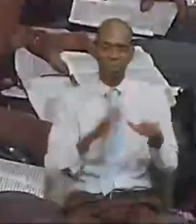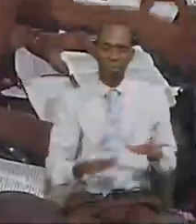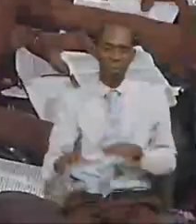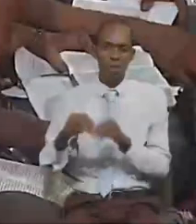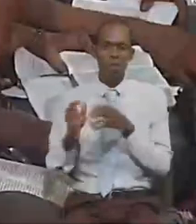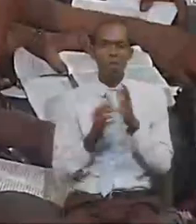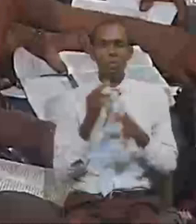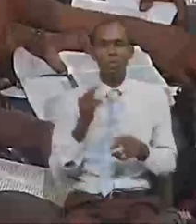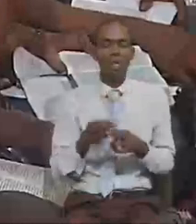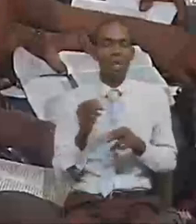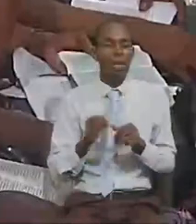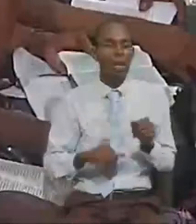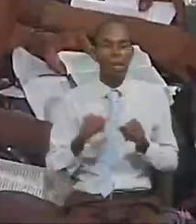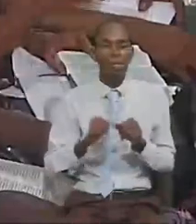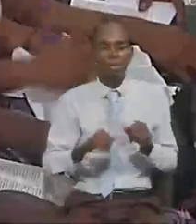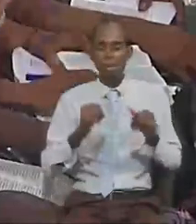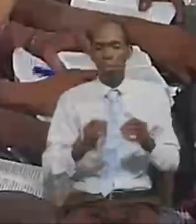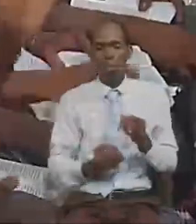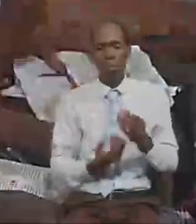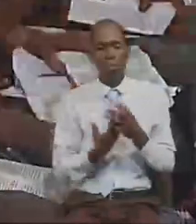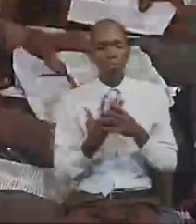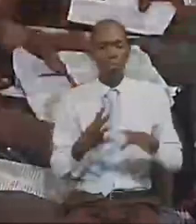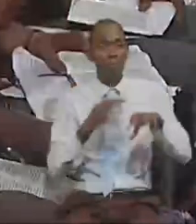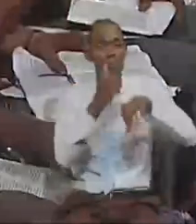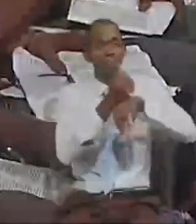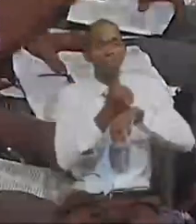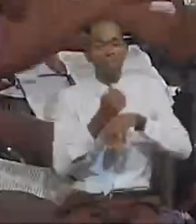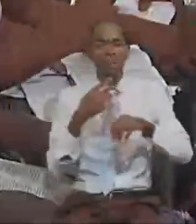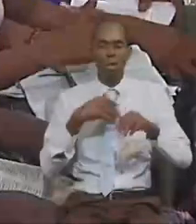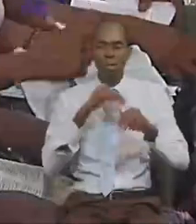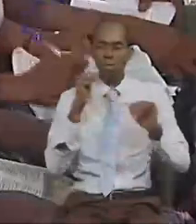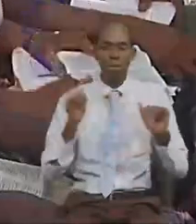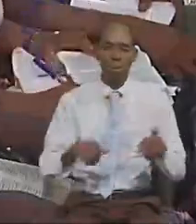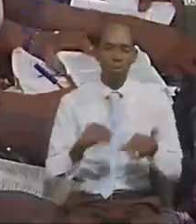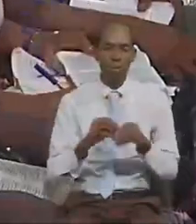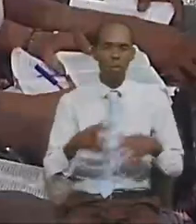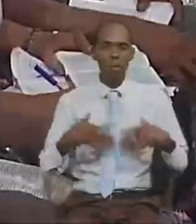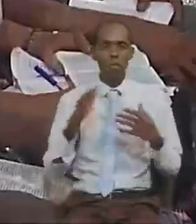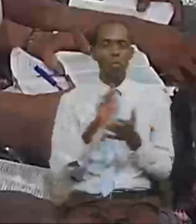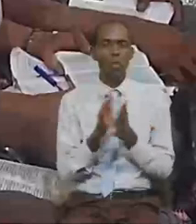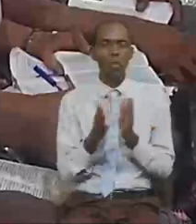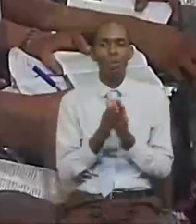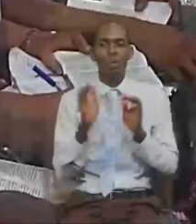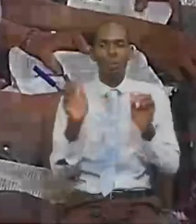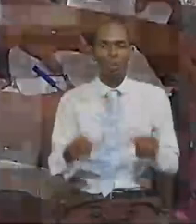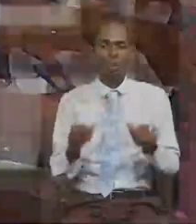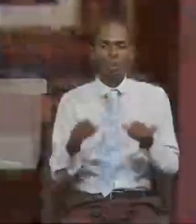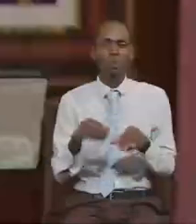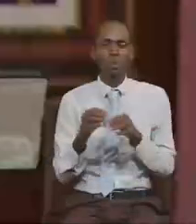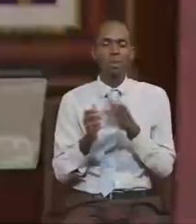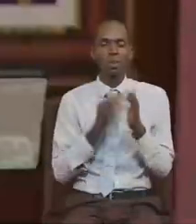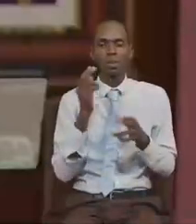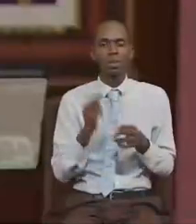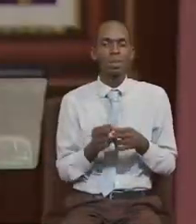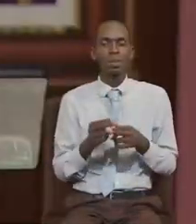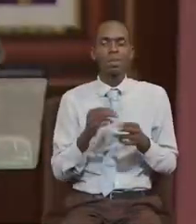les impossibilités de ta vie seront possibles. C'est pour ceux qui se confient en l'Éternel. Mais